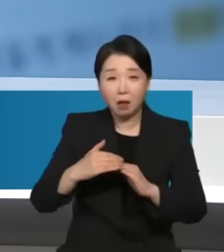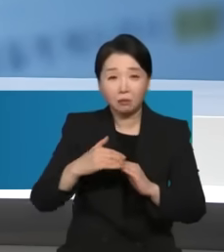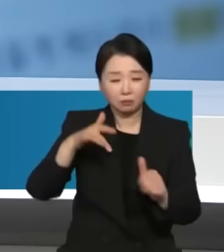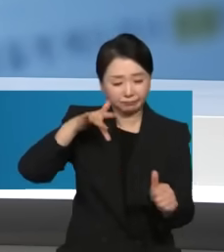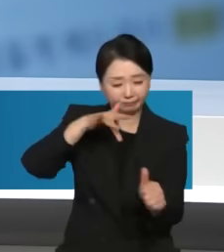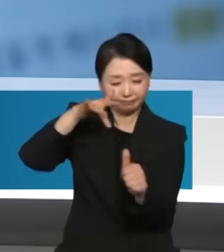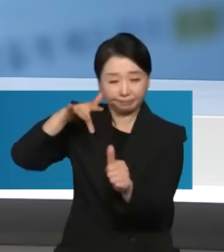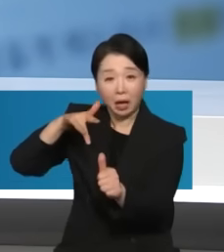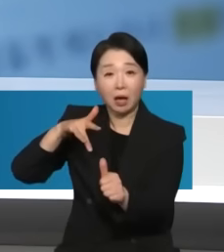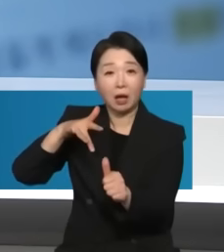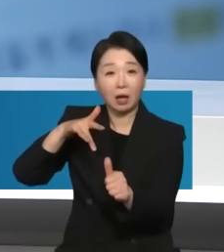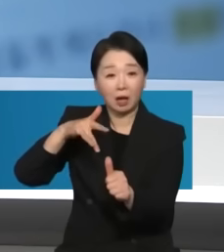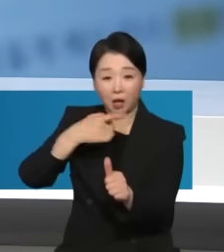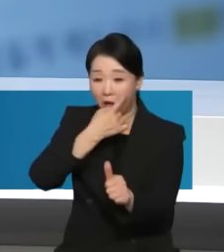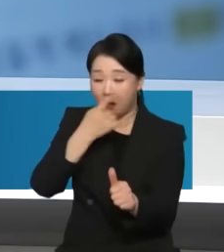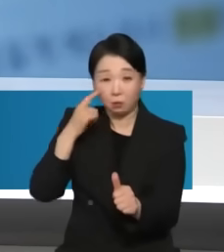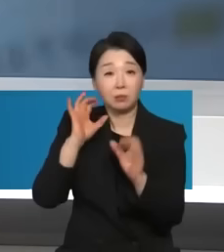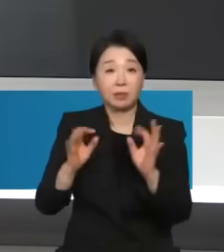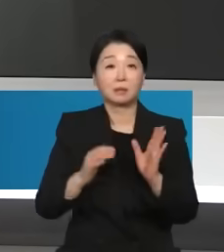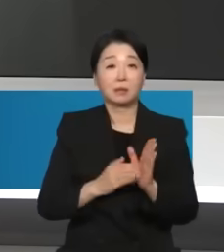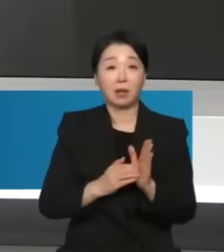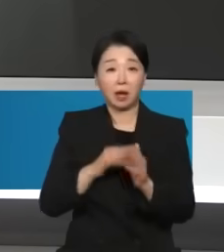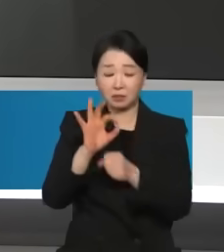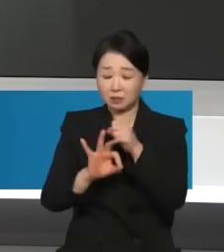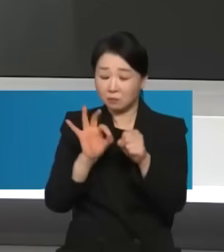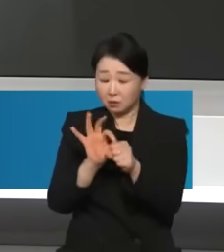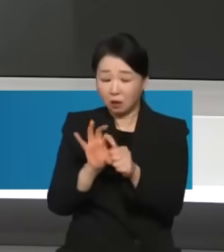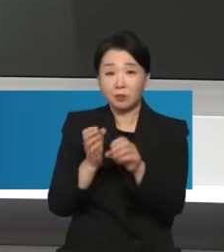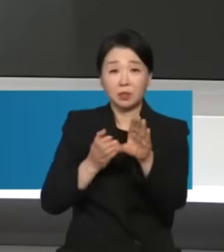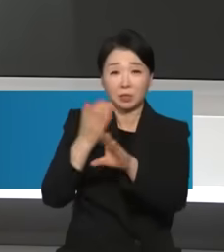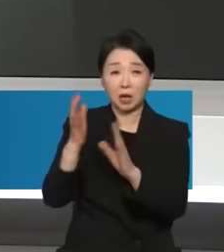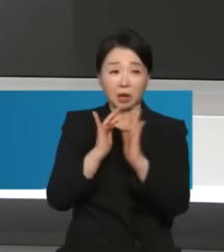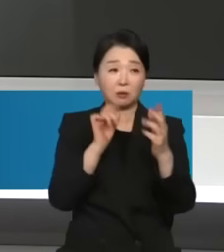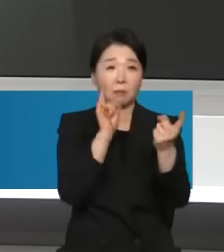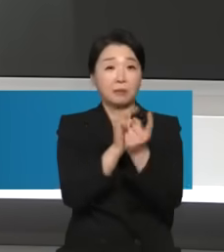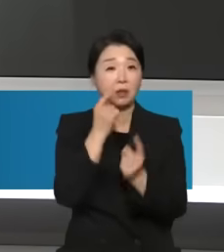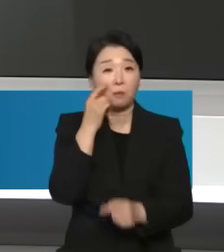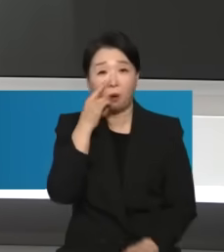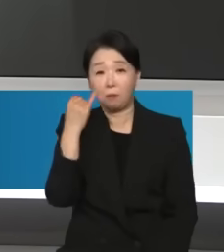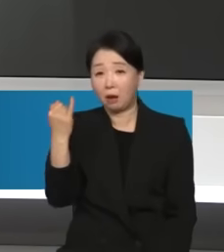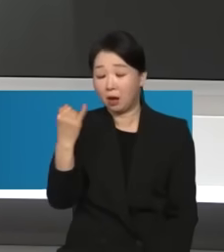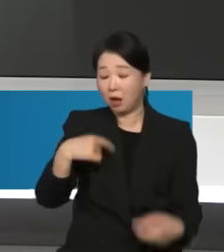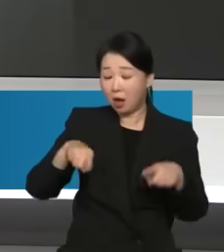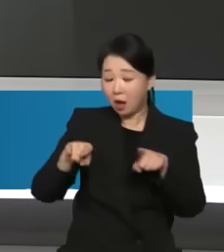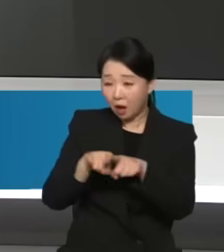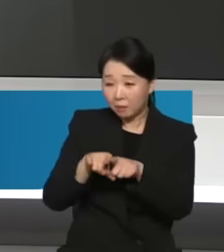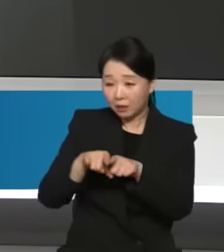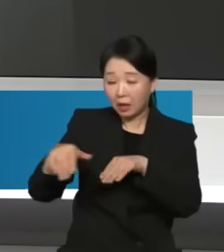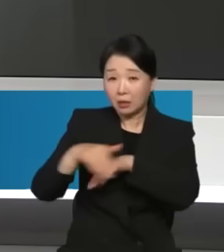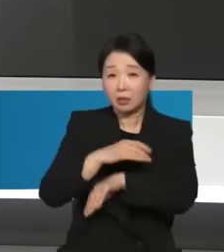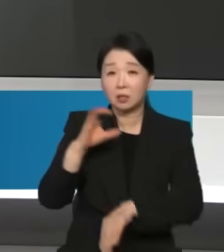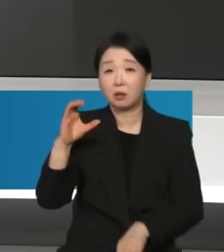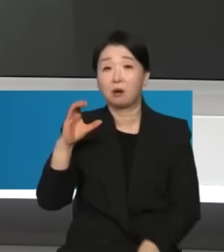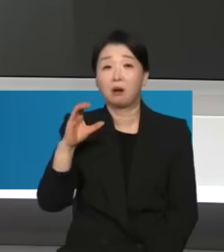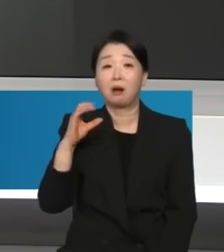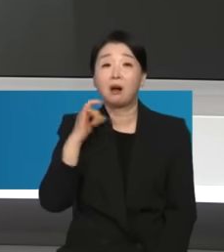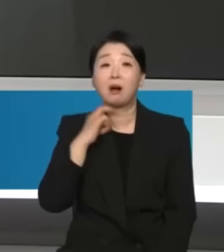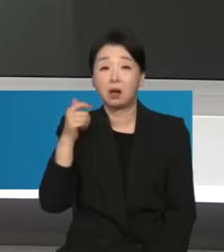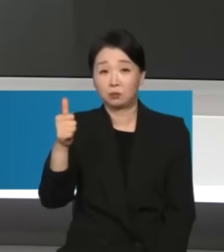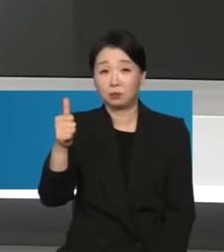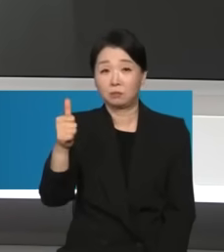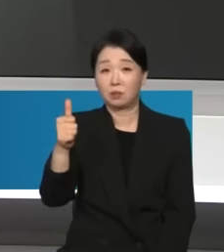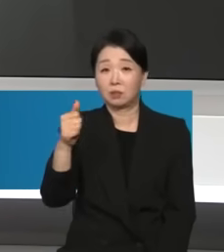흔적을 취재했습니다. 10년 넘게 가족과 만나지 못했던 어머니는 함께 다니던 성당의 전 주임 신부와